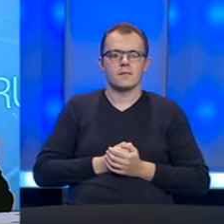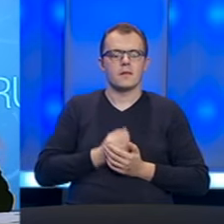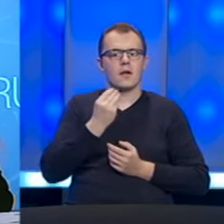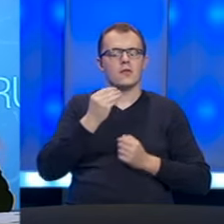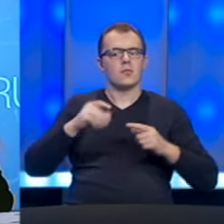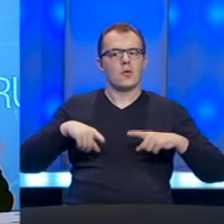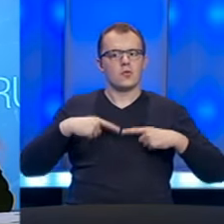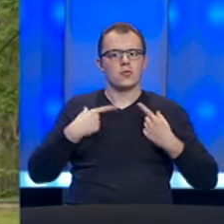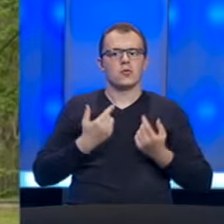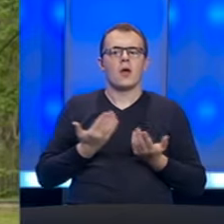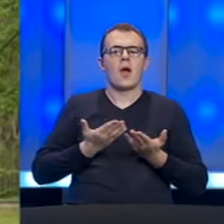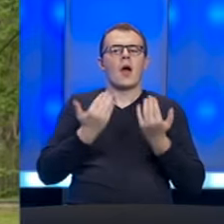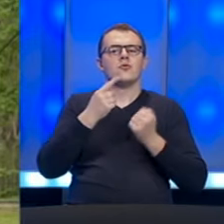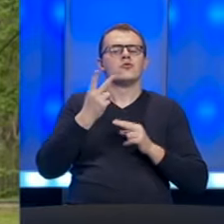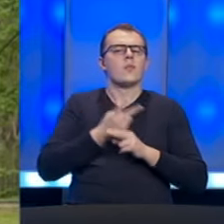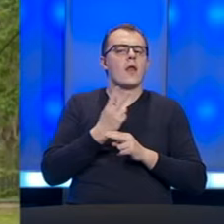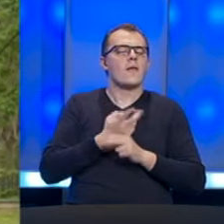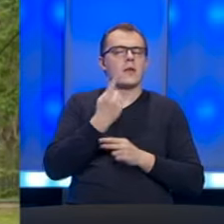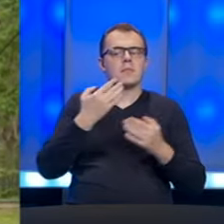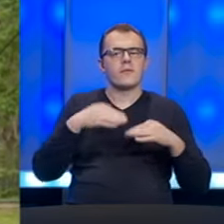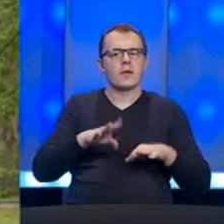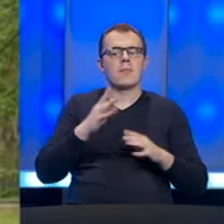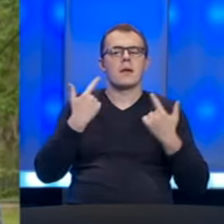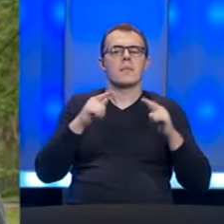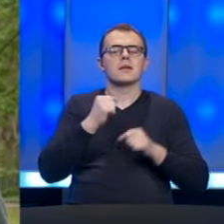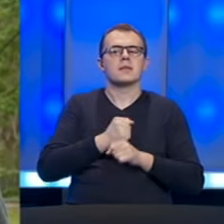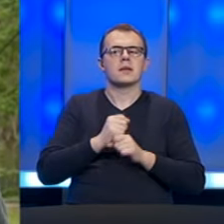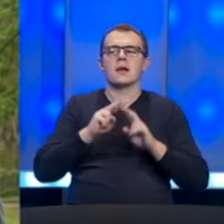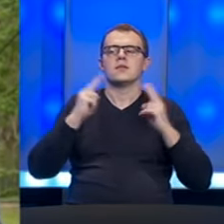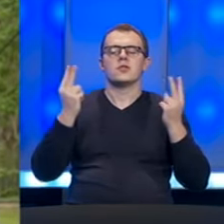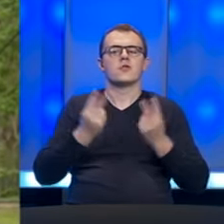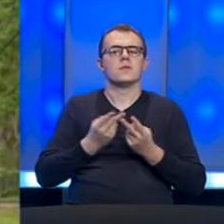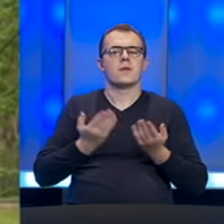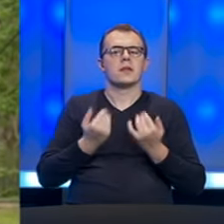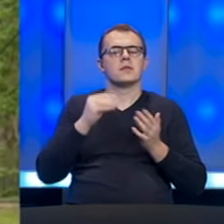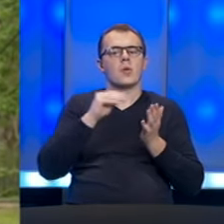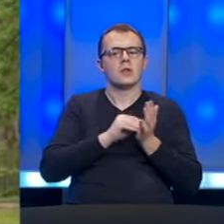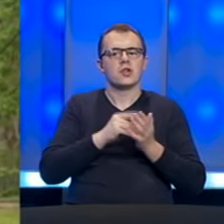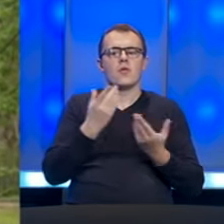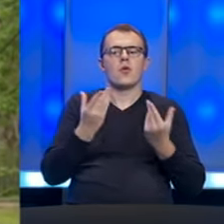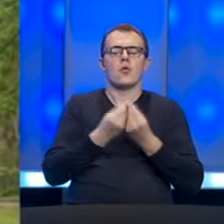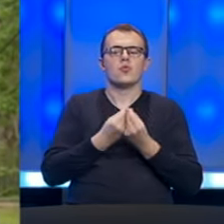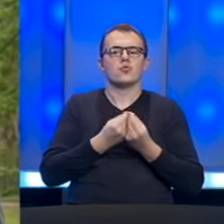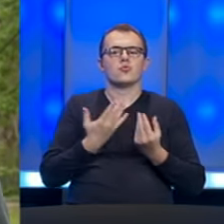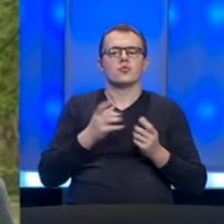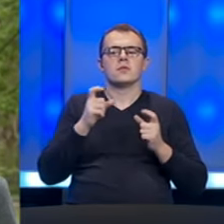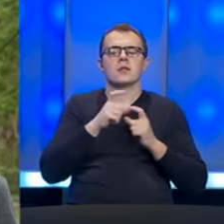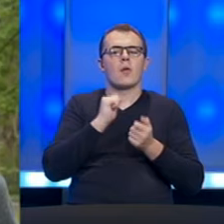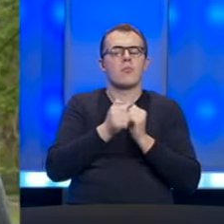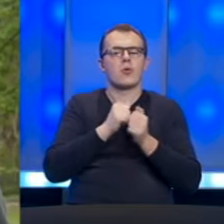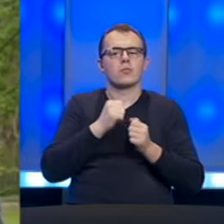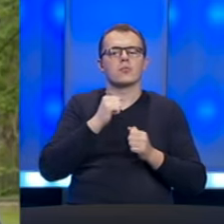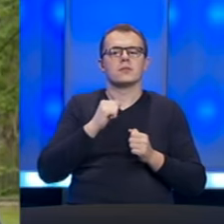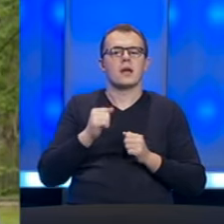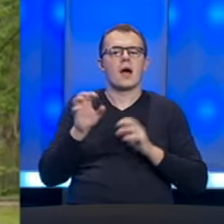Dobro jutro. Pa kao što smo navikli, 1. maj, praznik rada širom svijeta, se obilježava uz sindikalnu borbu za